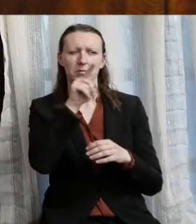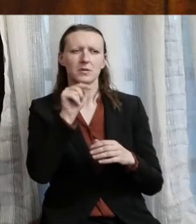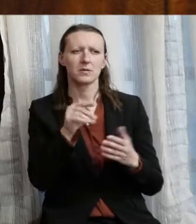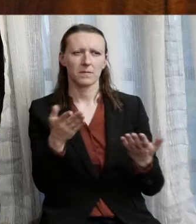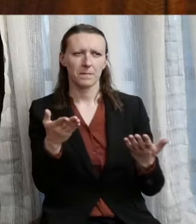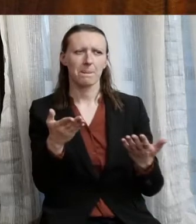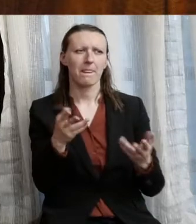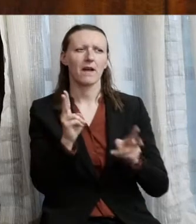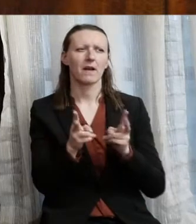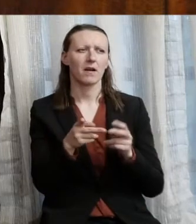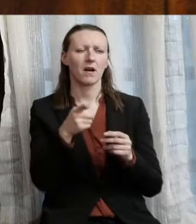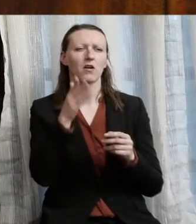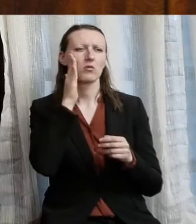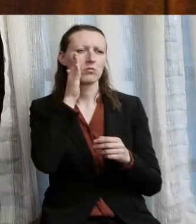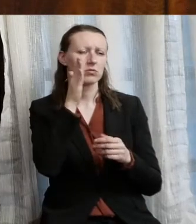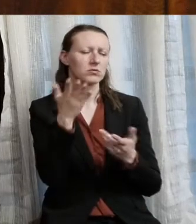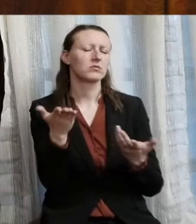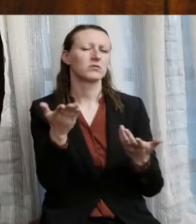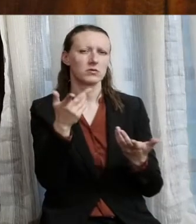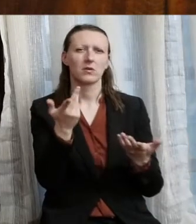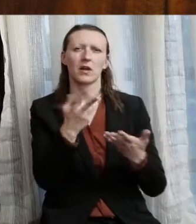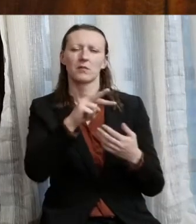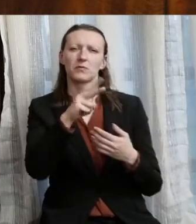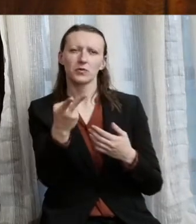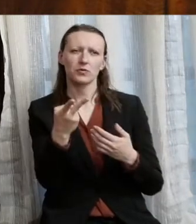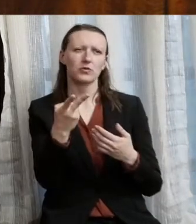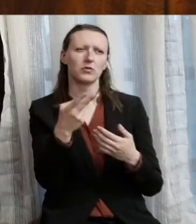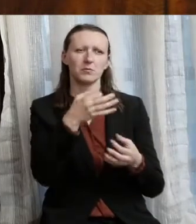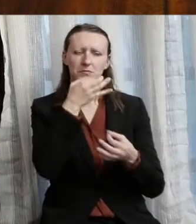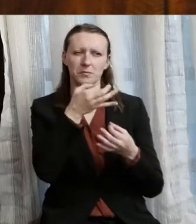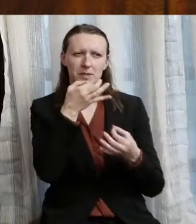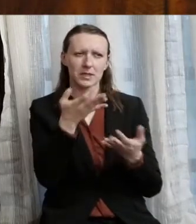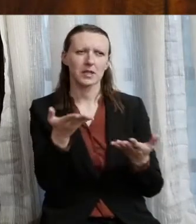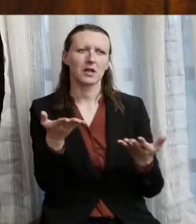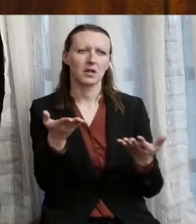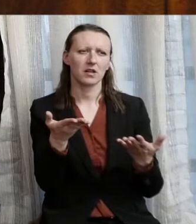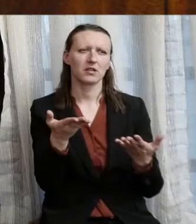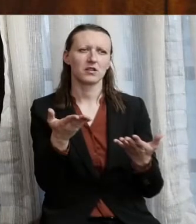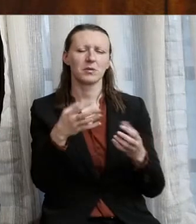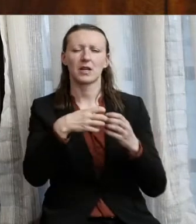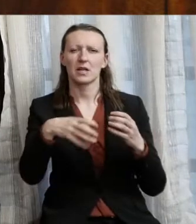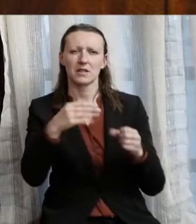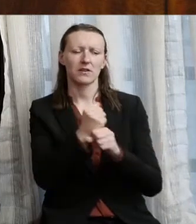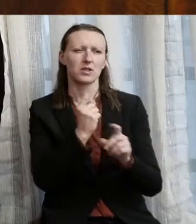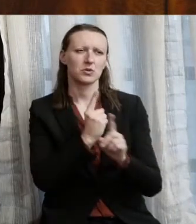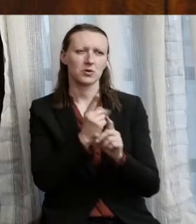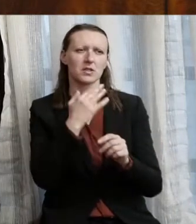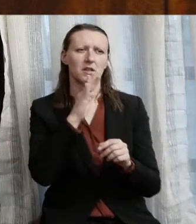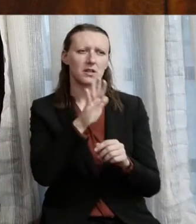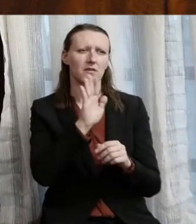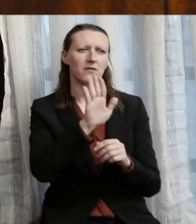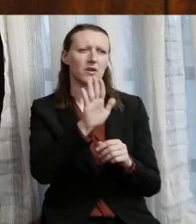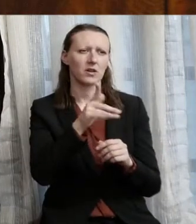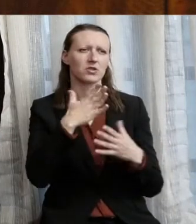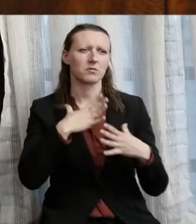pitanje kako će se u budućnosti i po nekim drugim aktualnim pitanjima nastaviti suradnja sa takvim